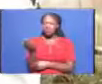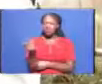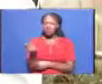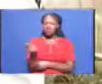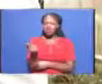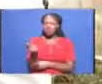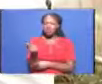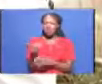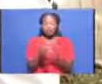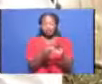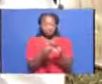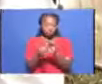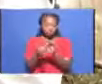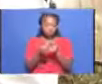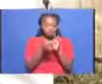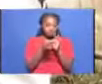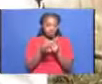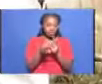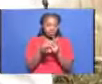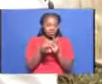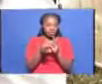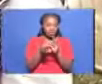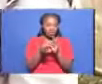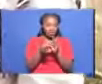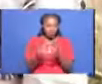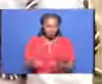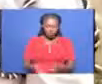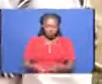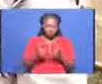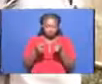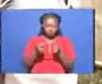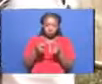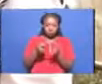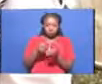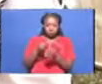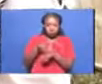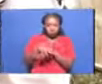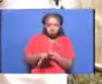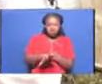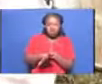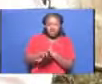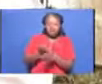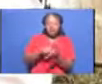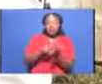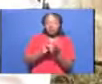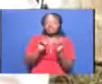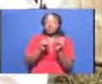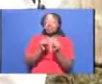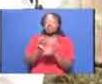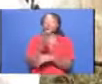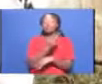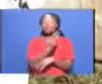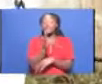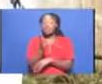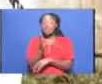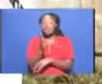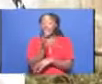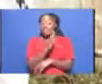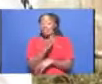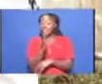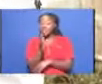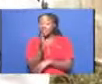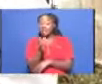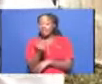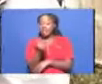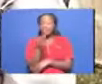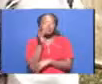Ungana kwa pamoja, tungoe visiki na kupanda miti ya kisasa, ambayo miti hii, mingine itakuwa ni ya